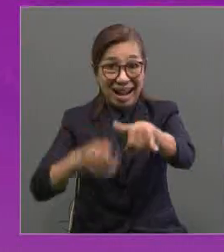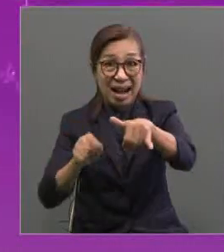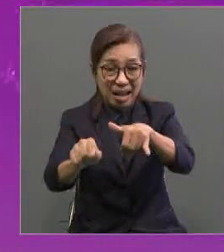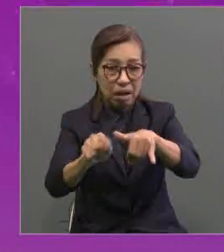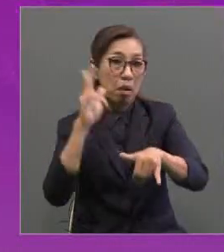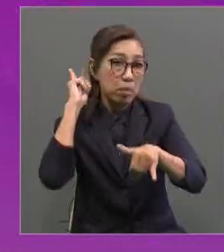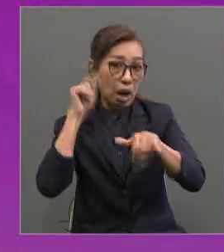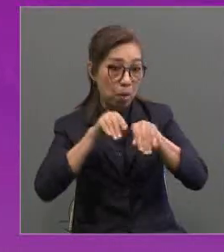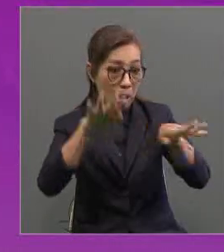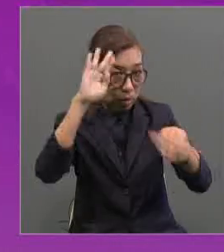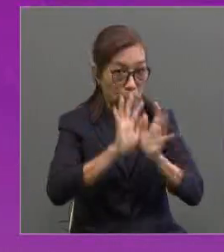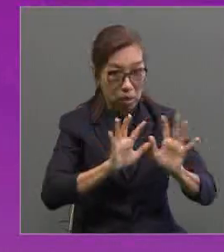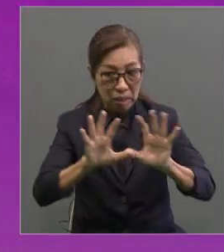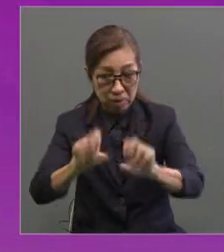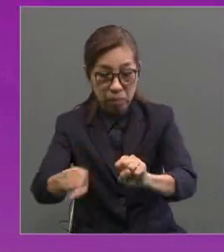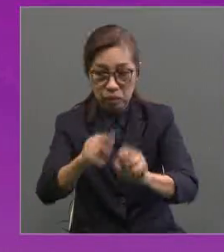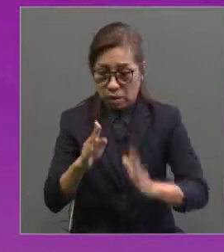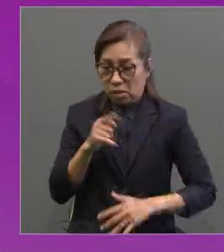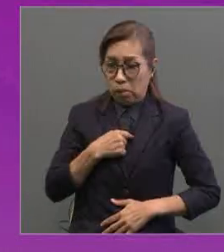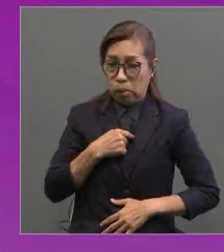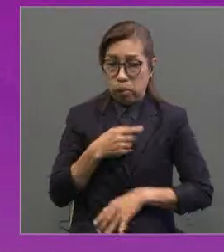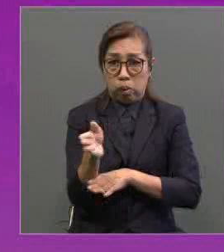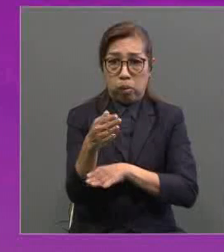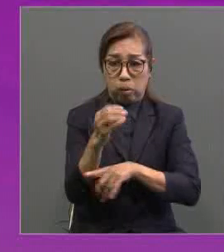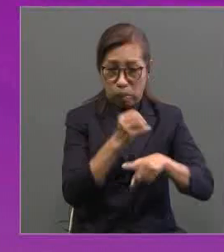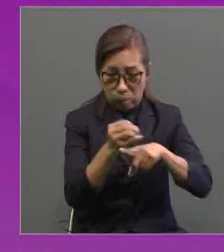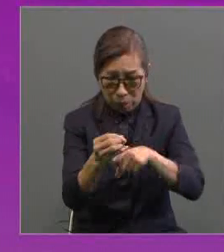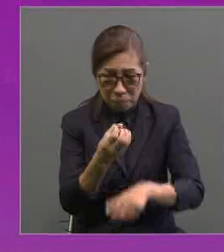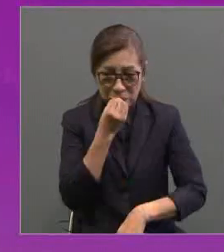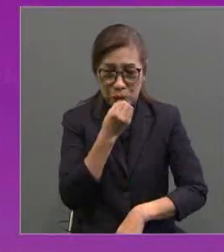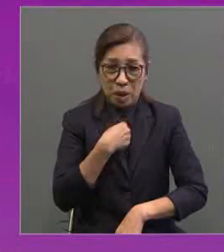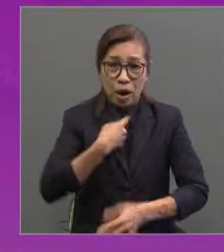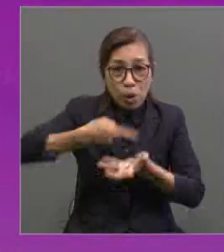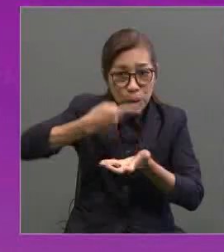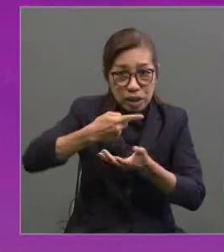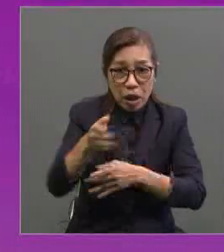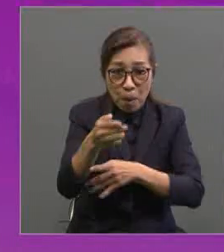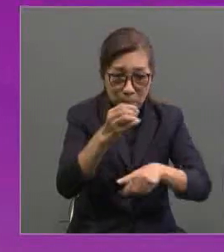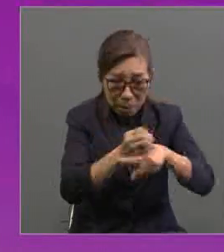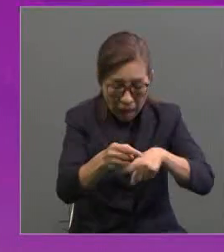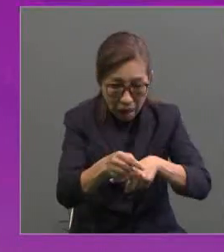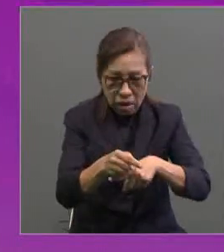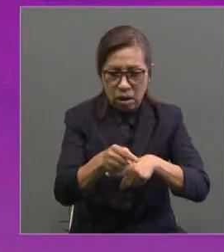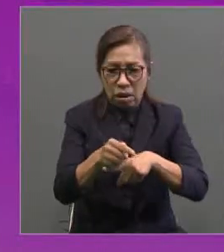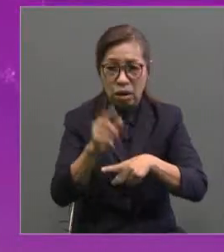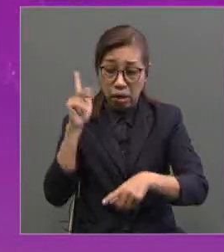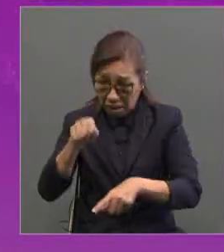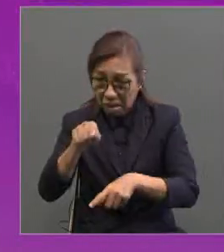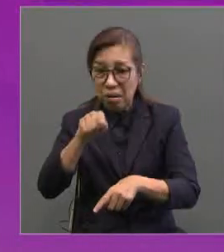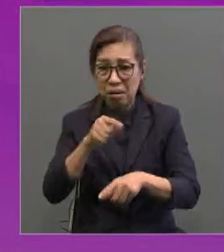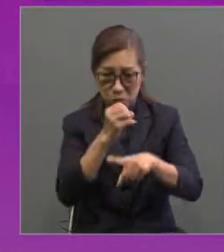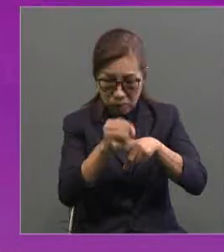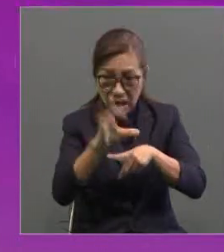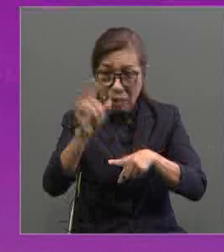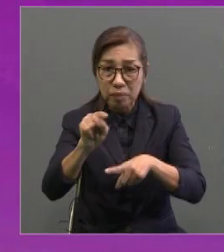ข่าวออกไปหลายคนนะที่บอกว่าฉันชอบกินลูกชิ้นปลาชอบกินก๋วยเตี๋ยวปลาเอาจริงๆพอค่ะออกไปกล้ามั้ยล่ะก็ยังรู้สึกแบบ